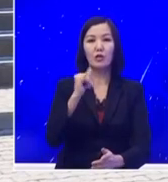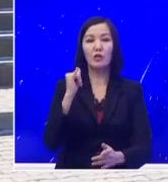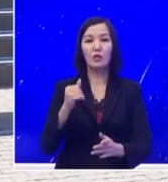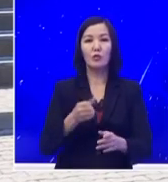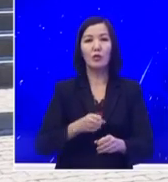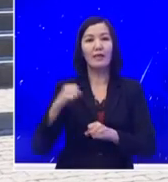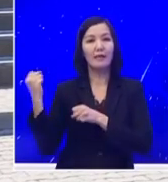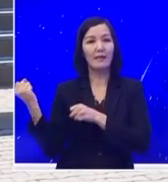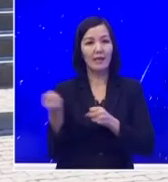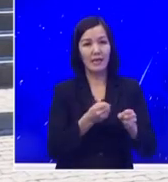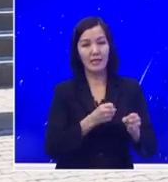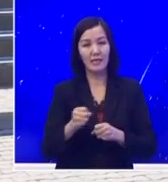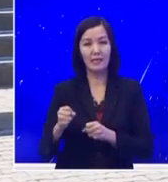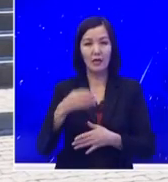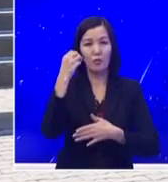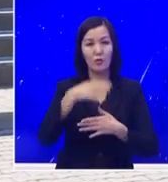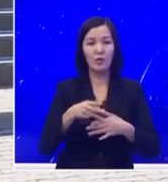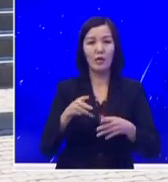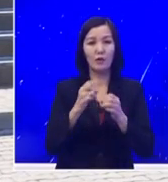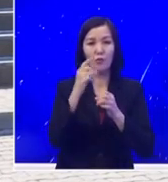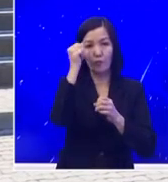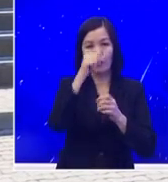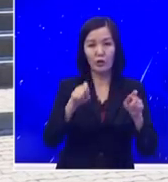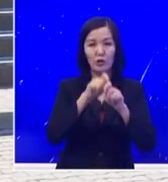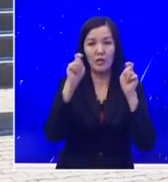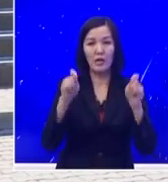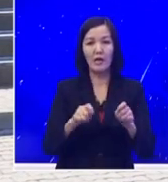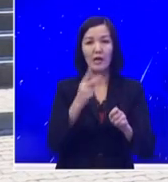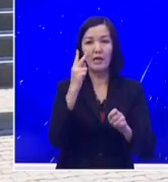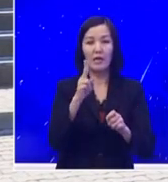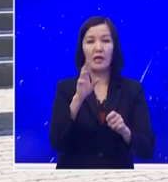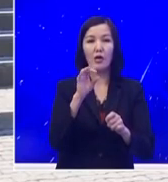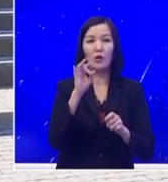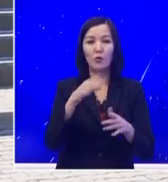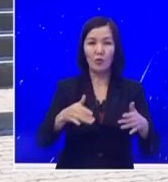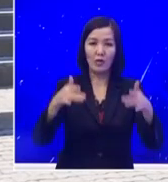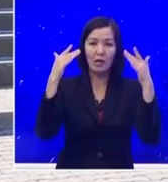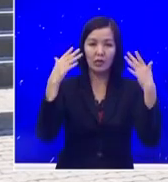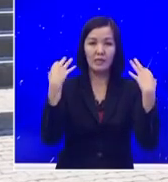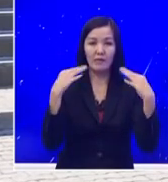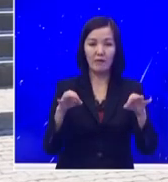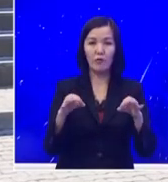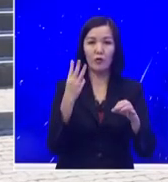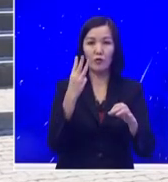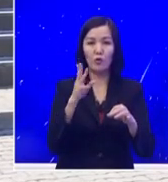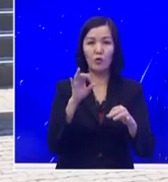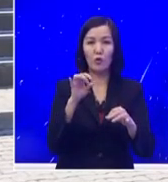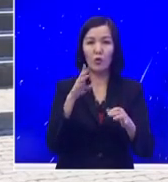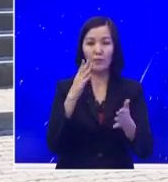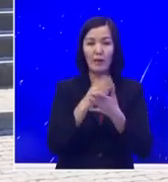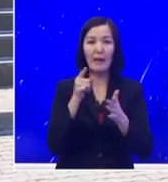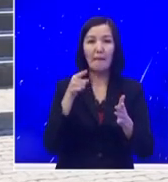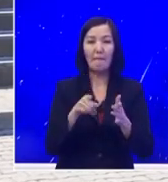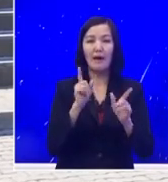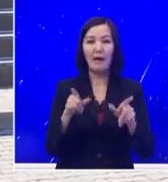орталығы 2011 жылы пайдалануға берілген. Жабық кешенде 2 корт, ашық аспан астында 4 корт бар. Бұл жерден мыңға